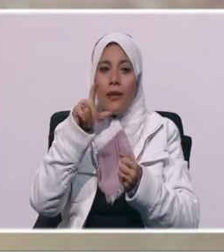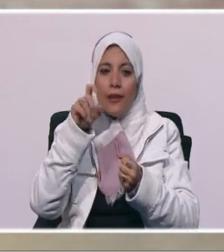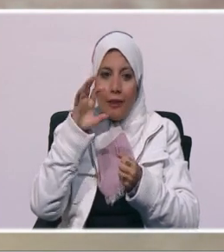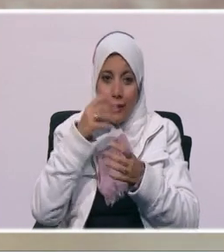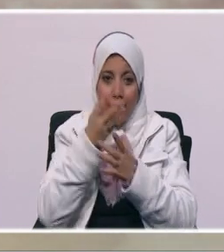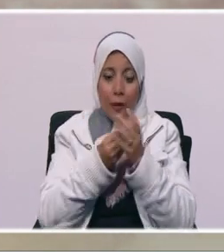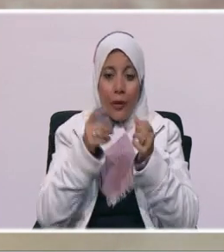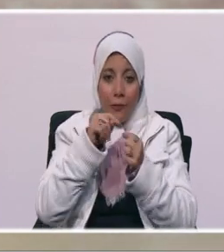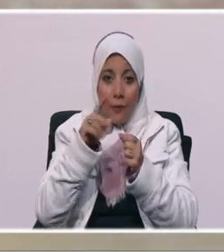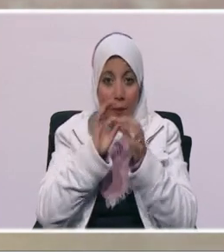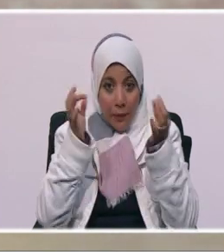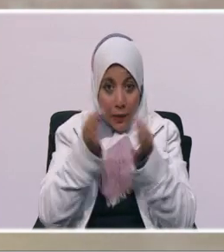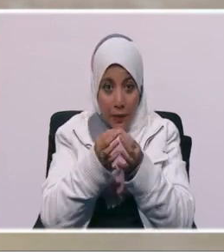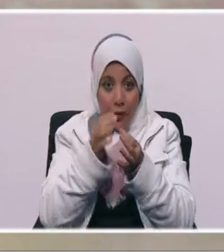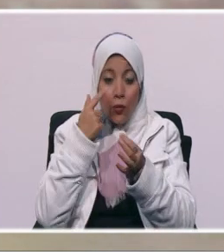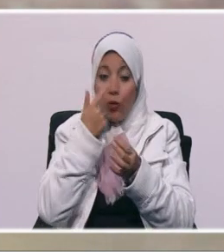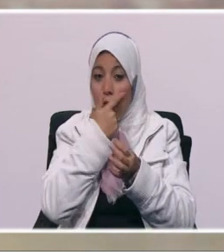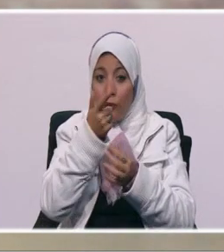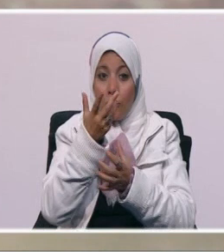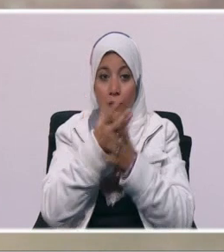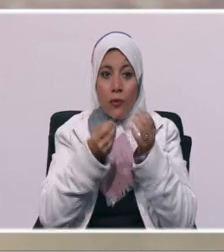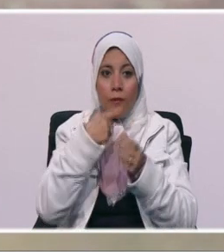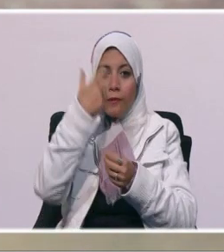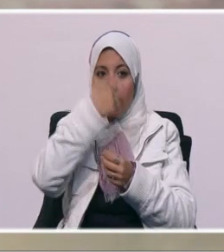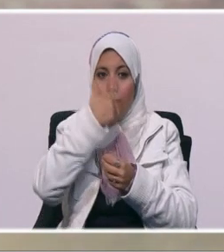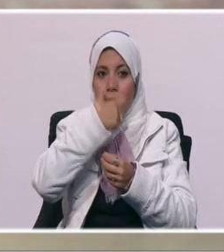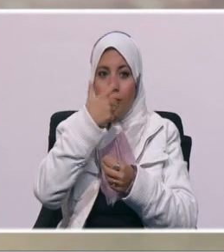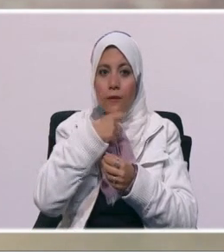اعيطش. يعني كل ما بشوف صورهم دمعتي بتفر،